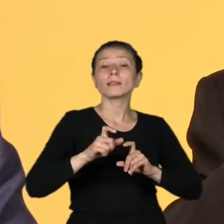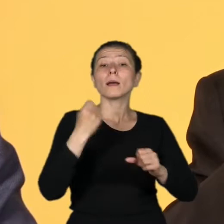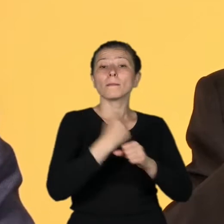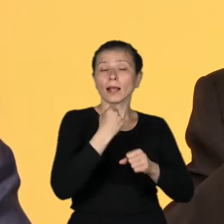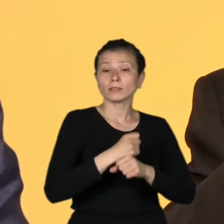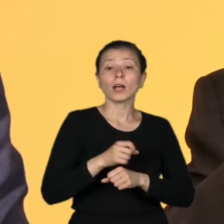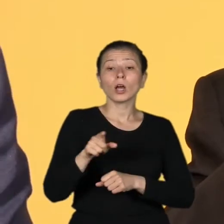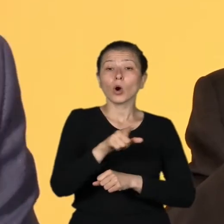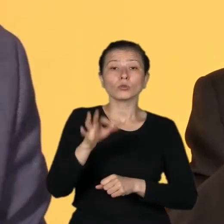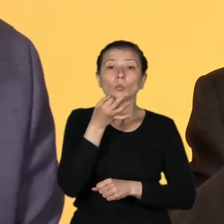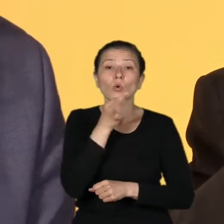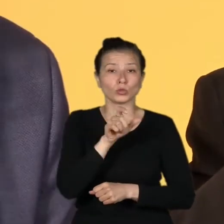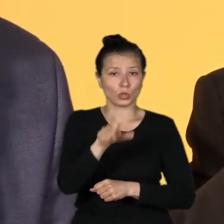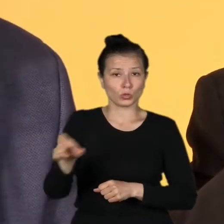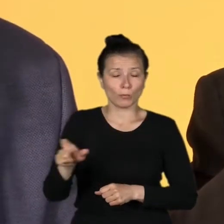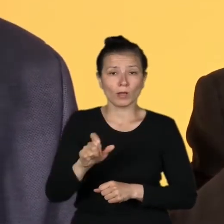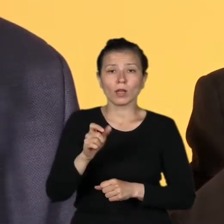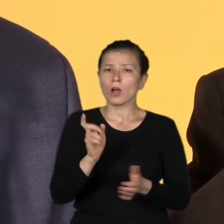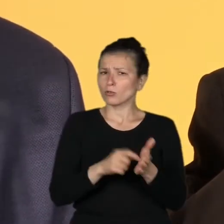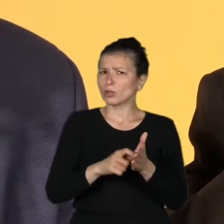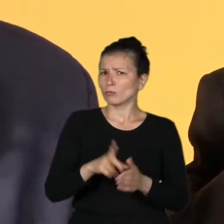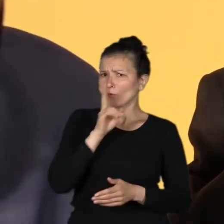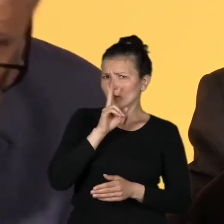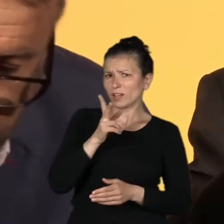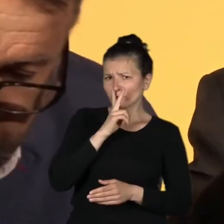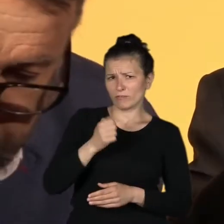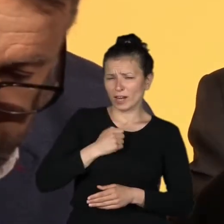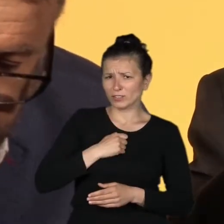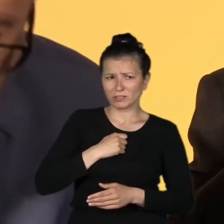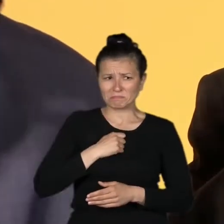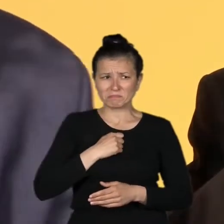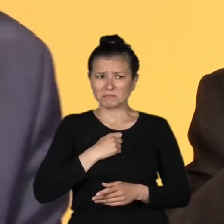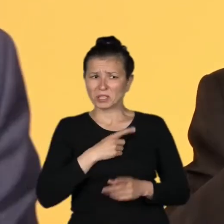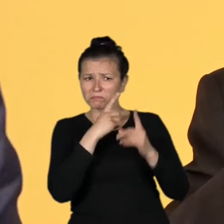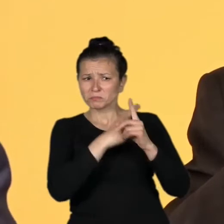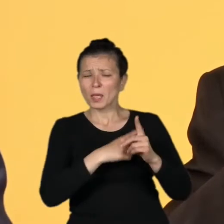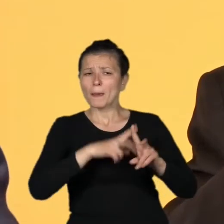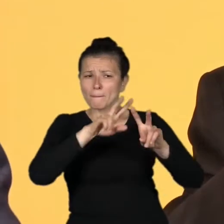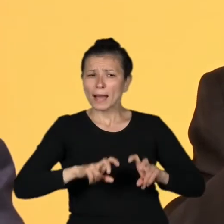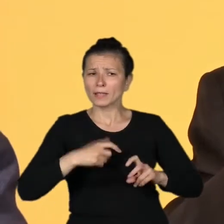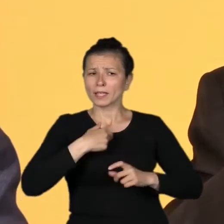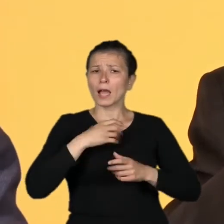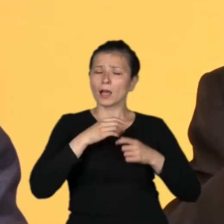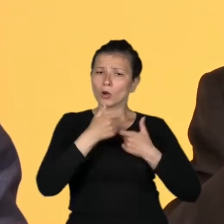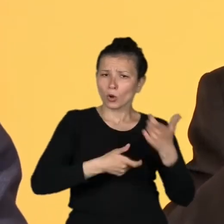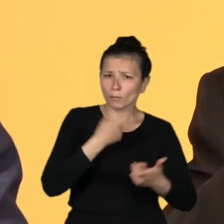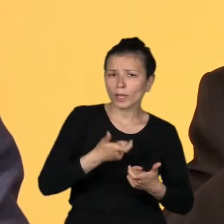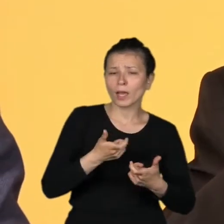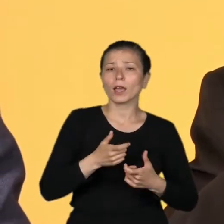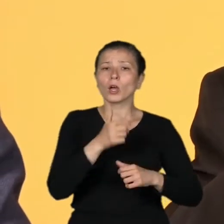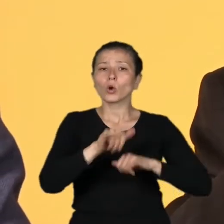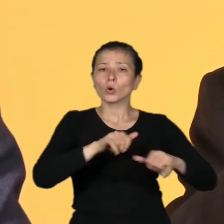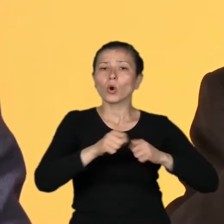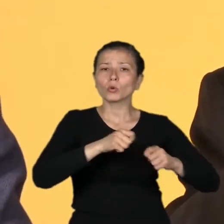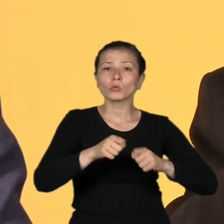Państwa, to wynika bardzo wyraźnie, między innymi też z badań, które koordynuję i prowadzę, miejsc pracy